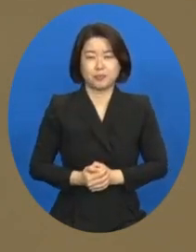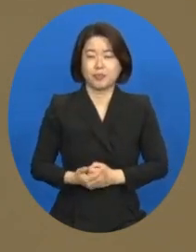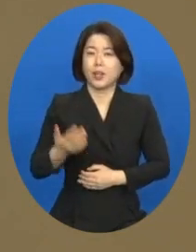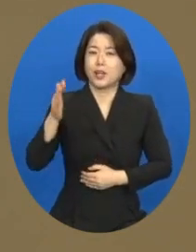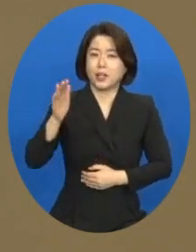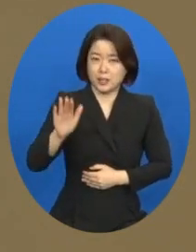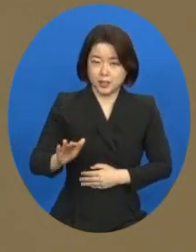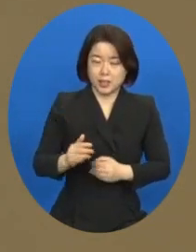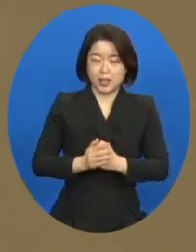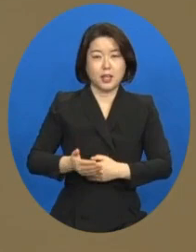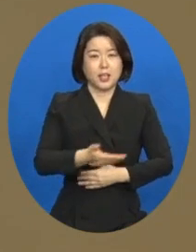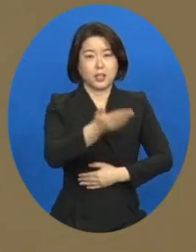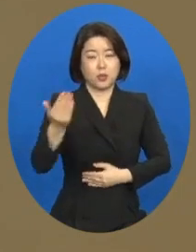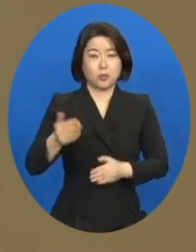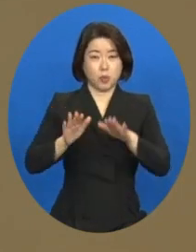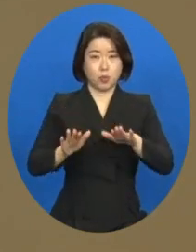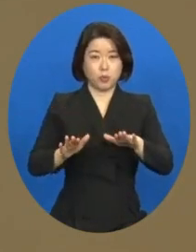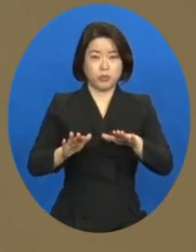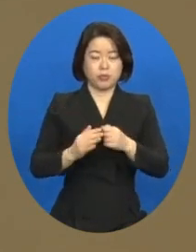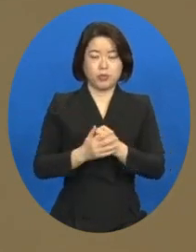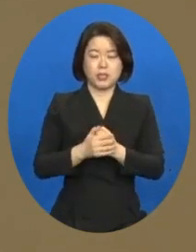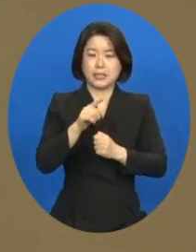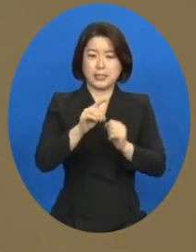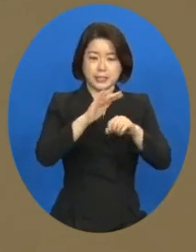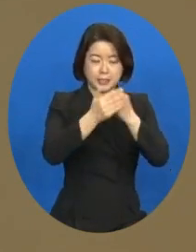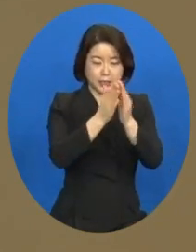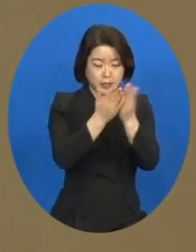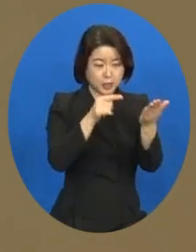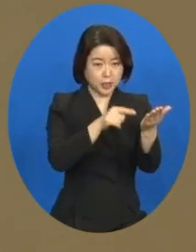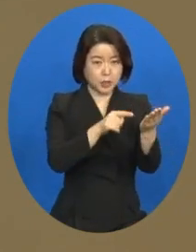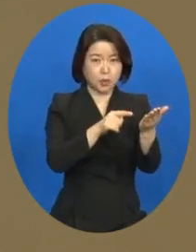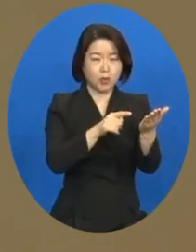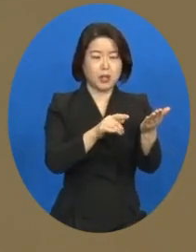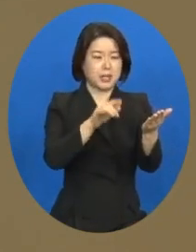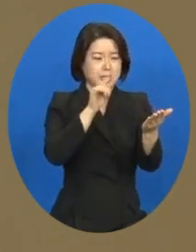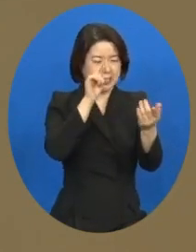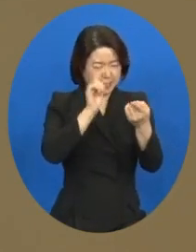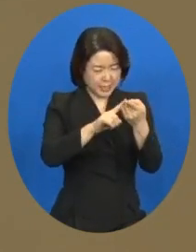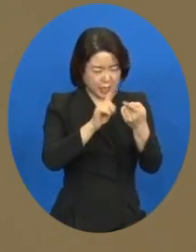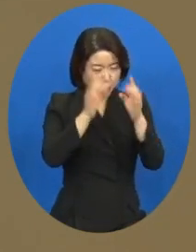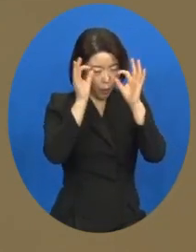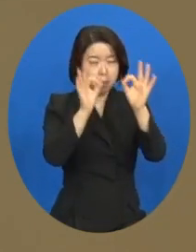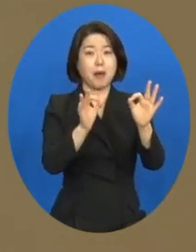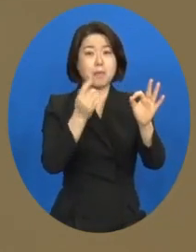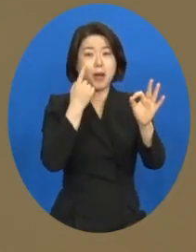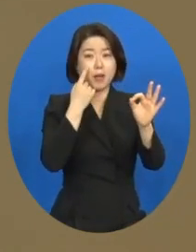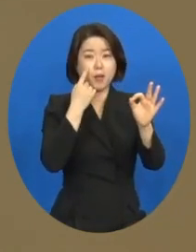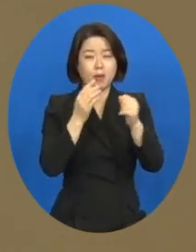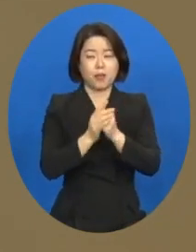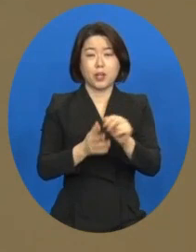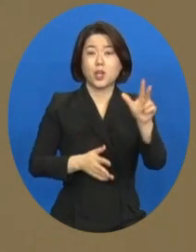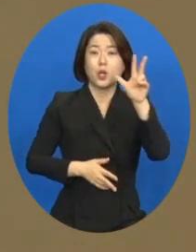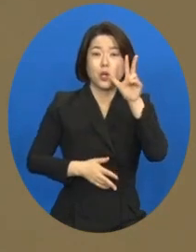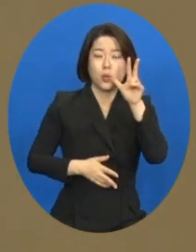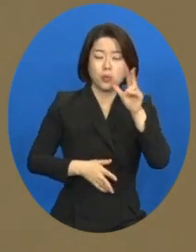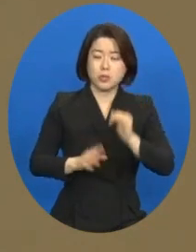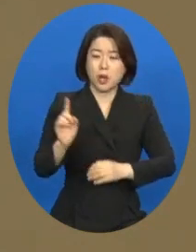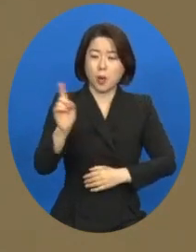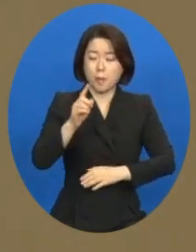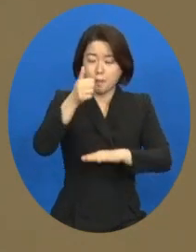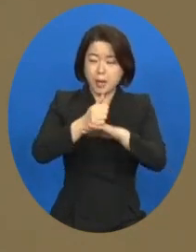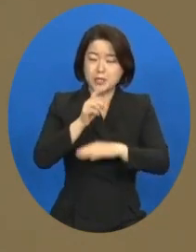근데 여러분, 오늘 이 본문을 정말 있는 그대로 보세요. 여호수아가 뭐라고